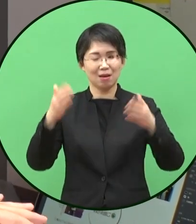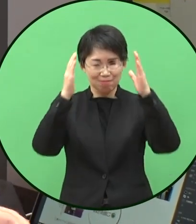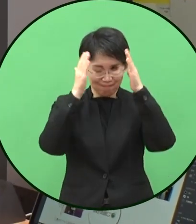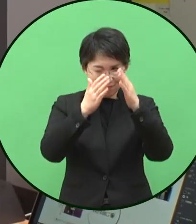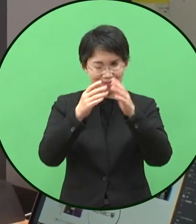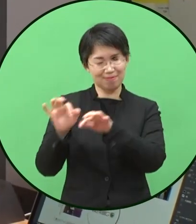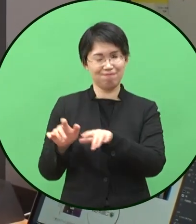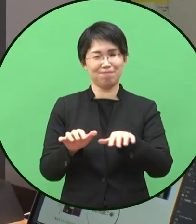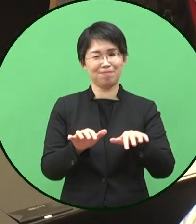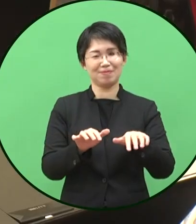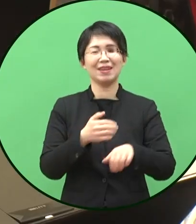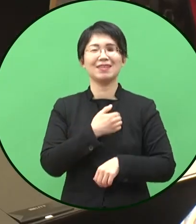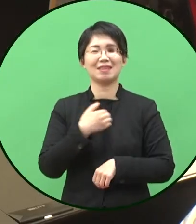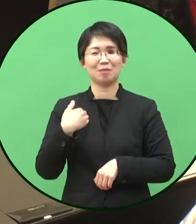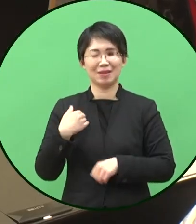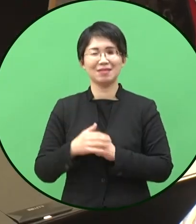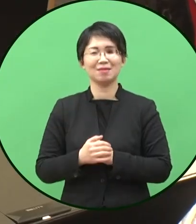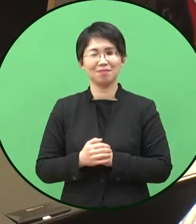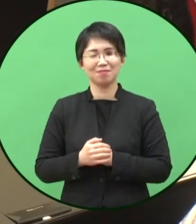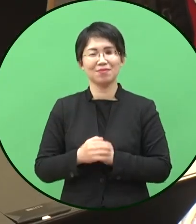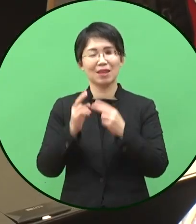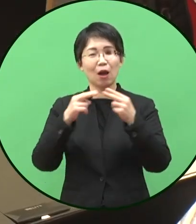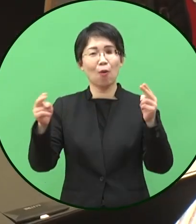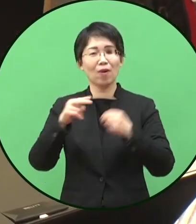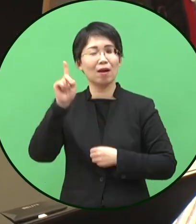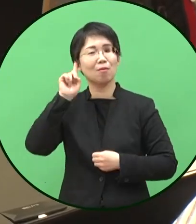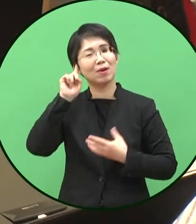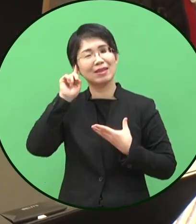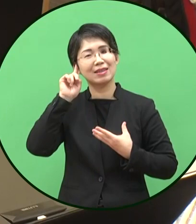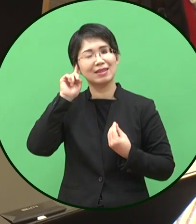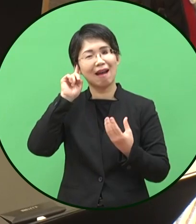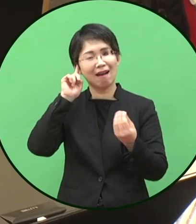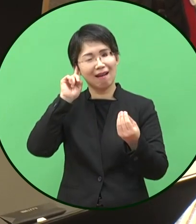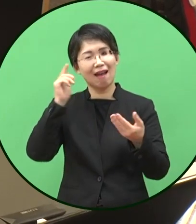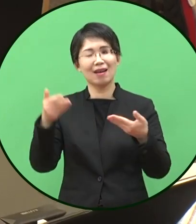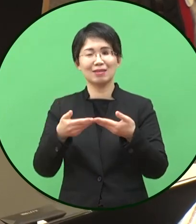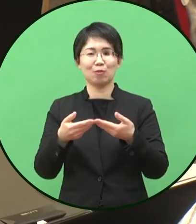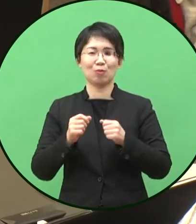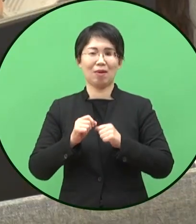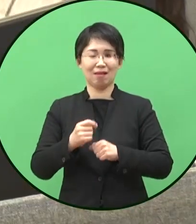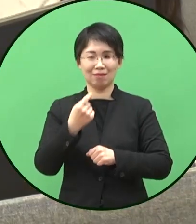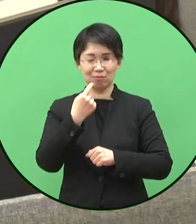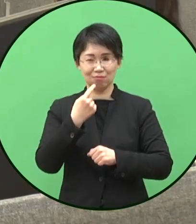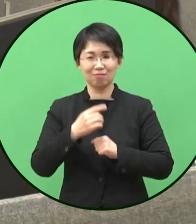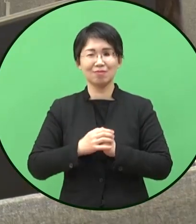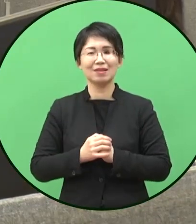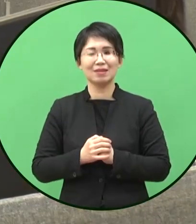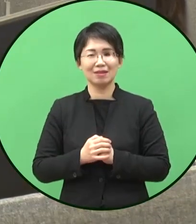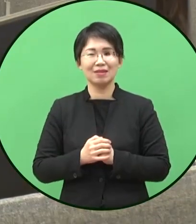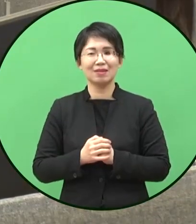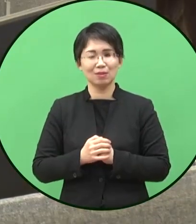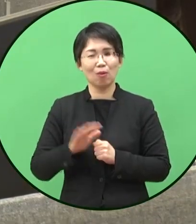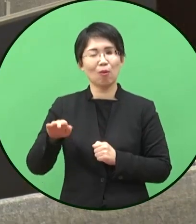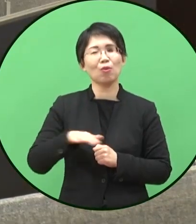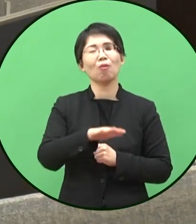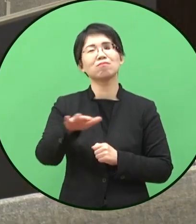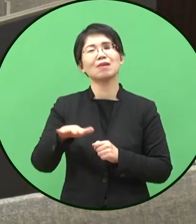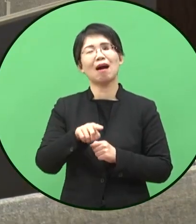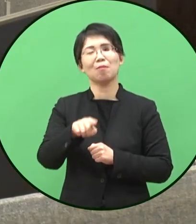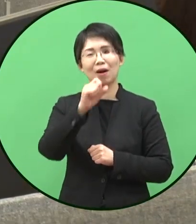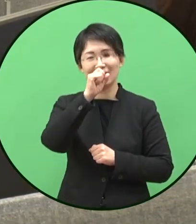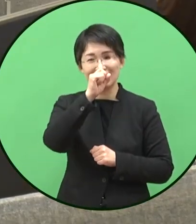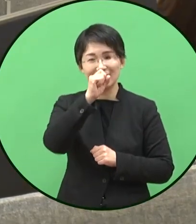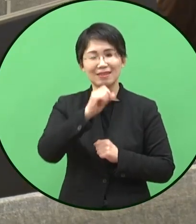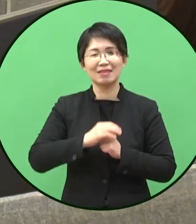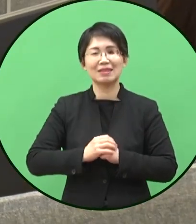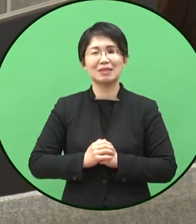が進んでしまいますね。 音楽も流れてでやっぱり自分も働いているとなんか空間もいいのです